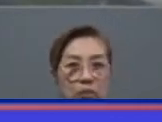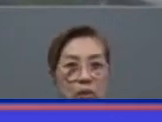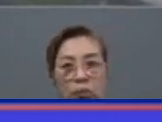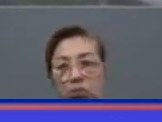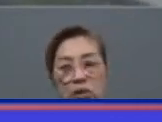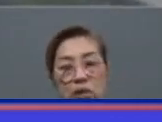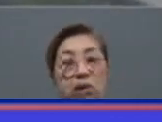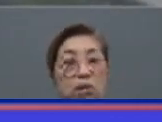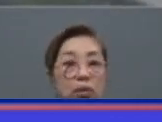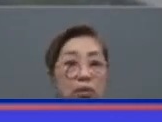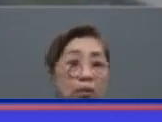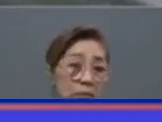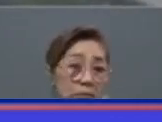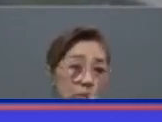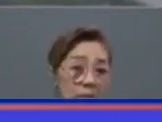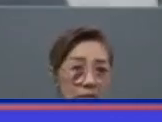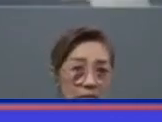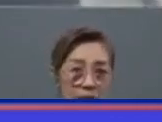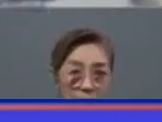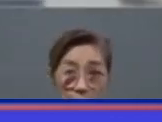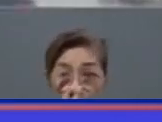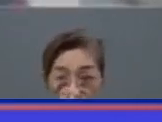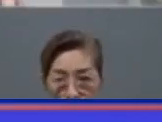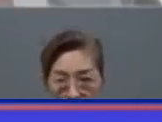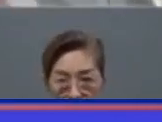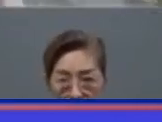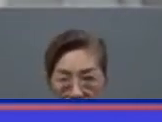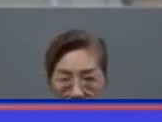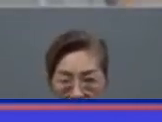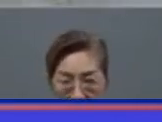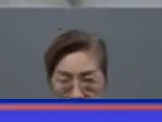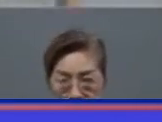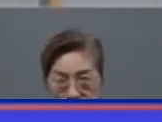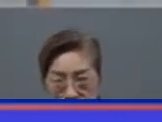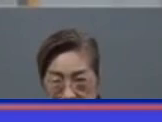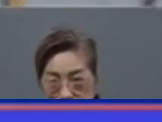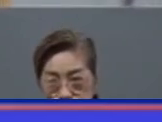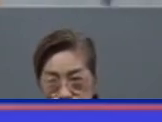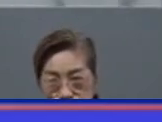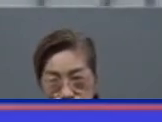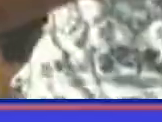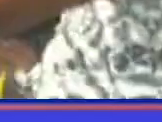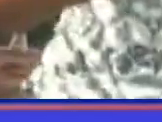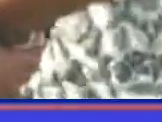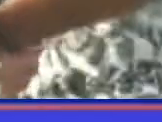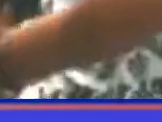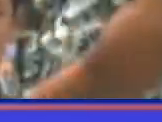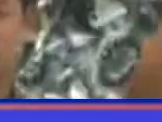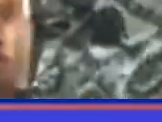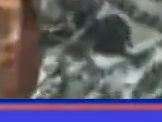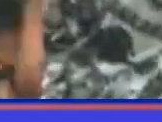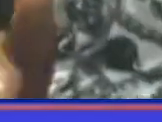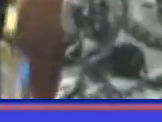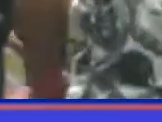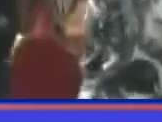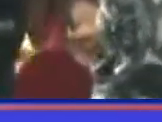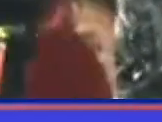จะเน้นย้ำฝากไปถึงประชาชนในช่วงของการเดินทางตอนนี้ก็เชิญมั่นว่าหลายคนก็ออกเดินทางเยอะแล้วนะคะเชิญ